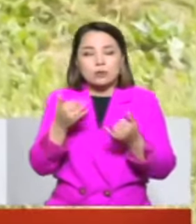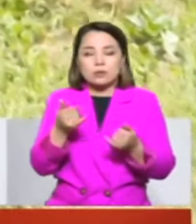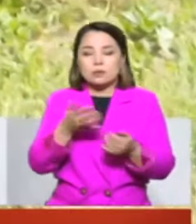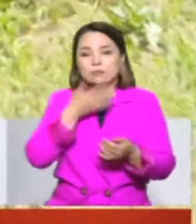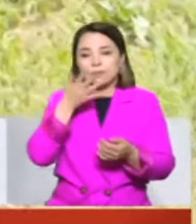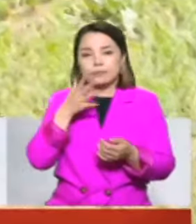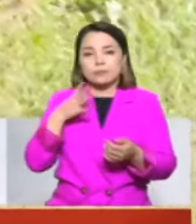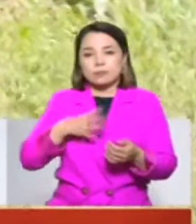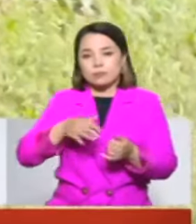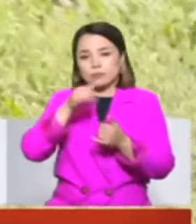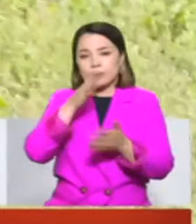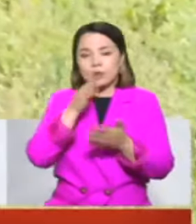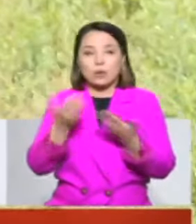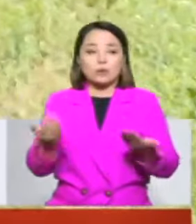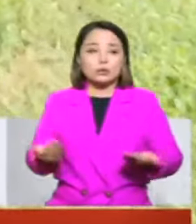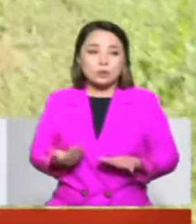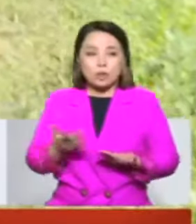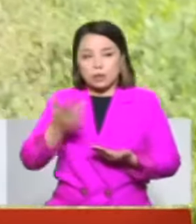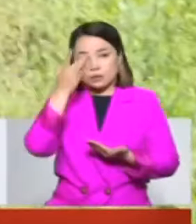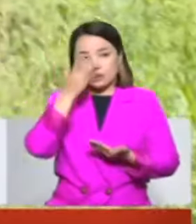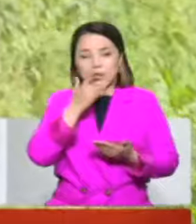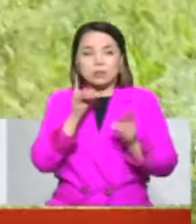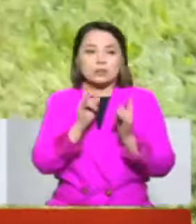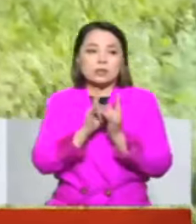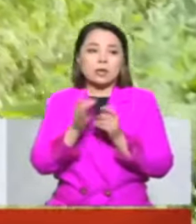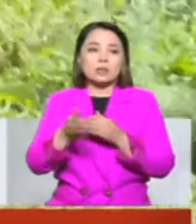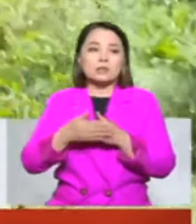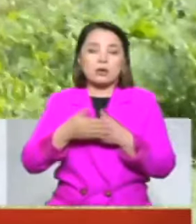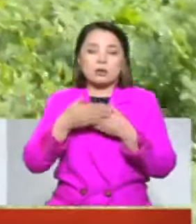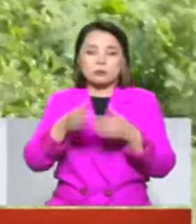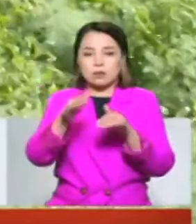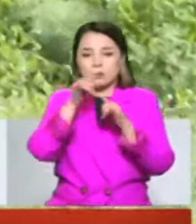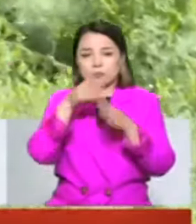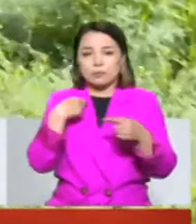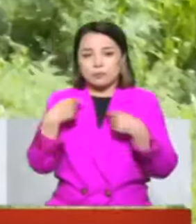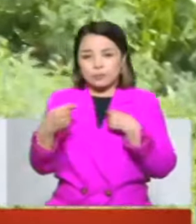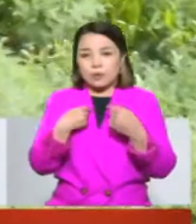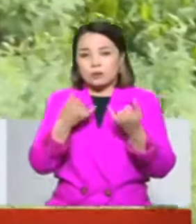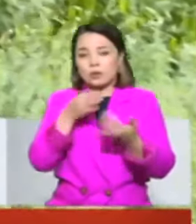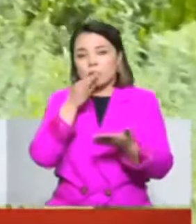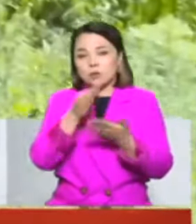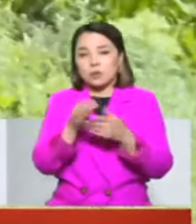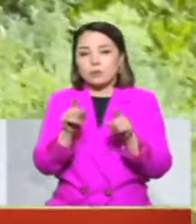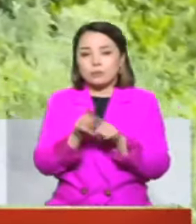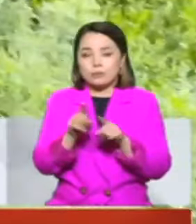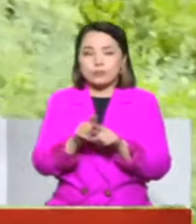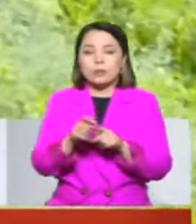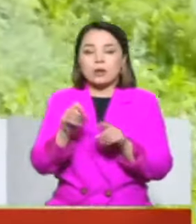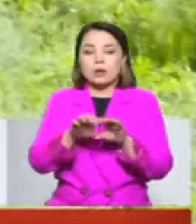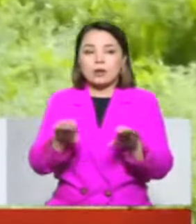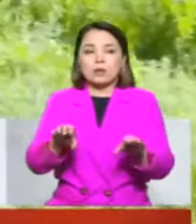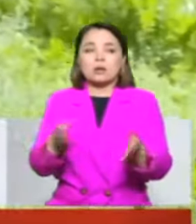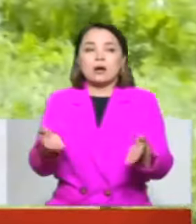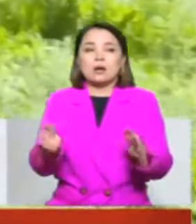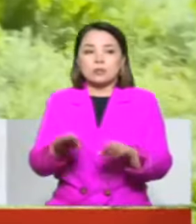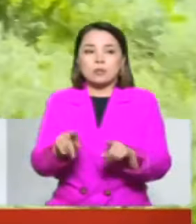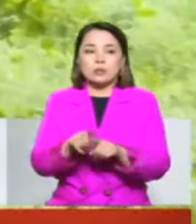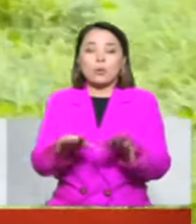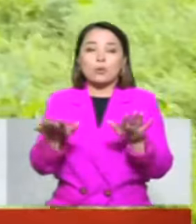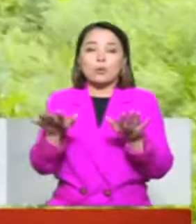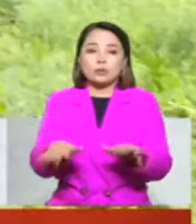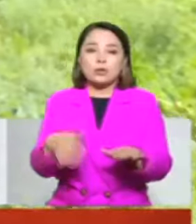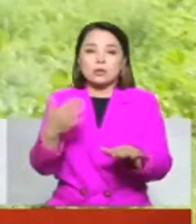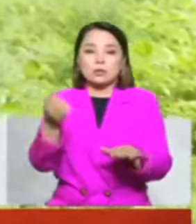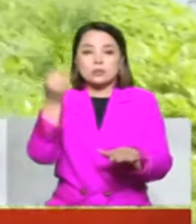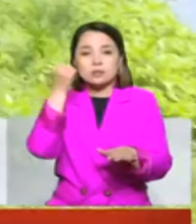иіске әбден тұншыққан тұрғындар жазда есік тереземізді аша алмаймыз, дейді. Ал жауаптылар болса, кәріз қалдықтарын тастайтын